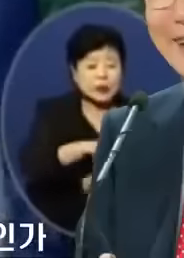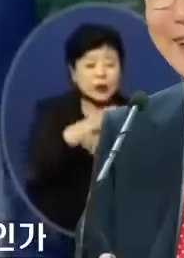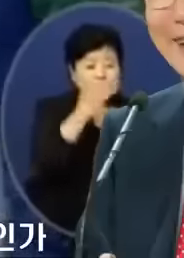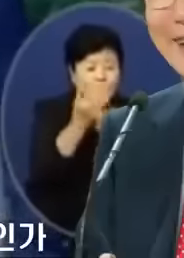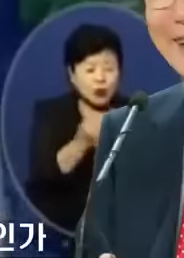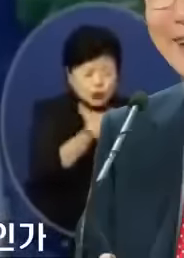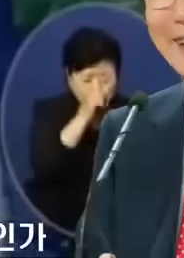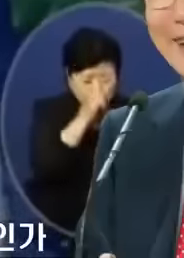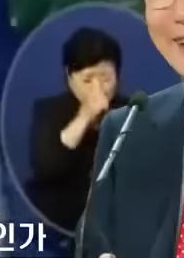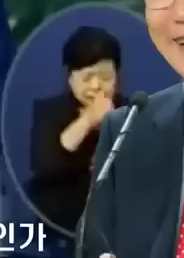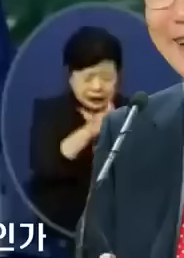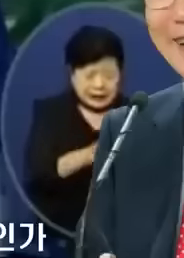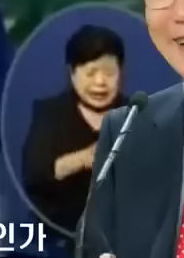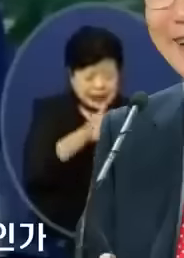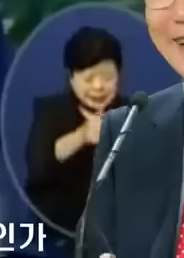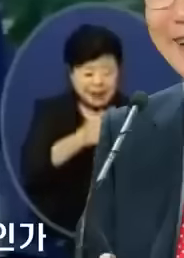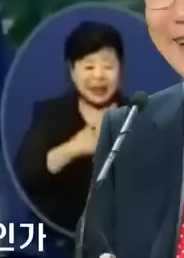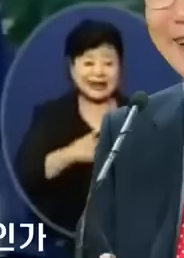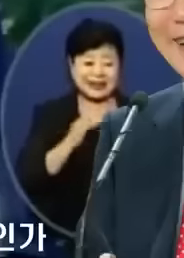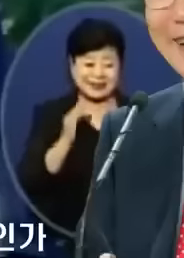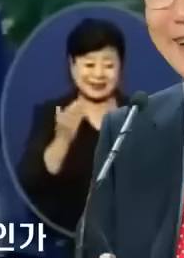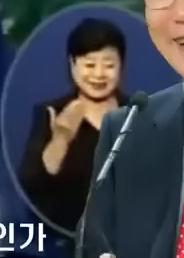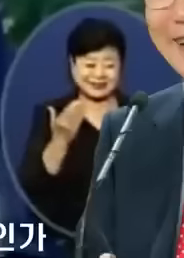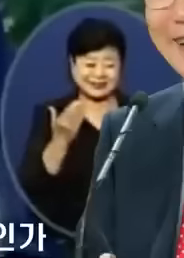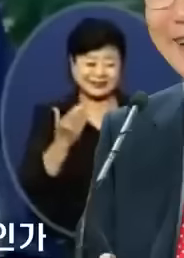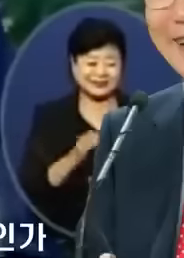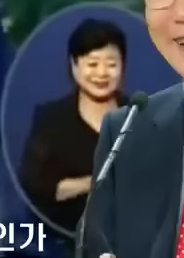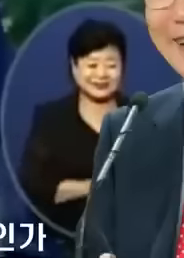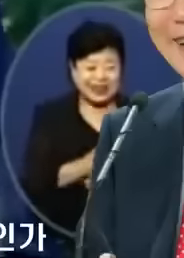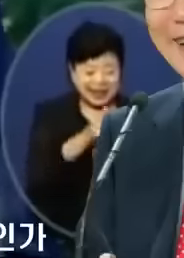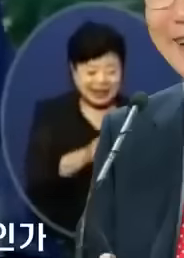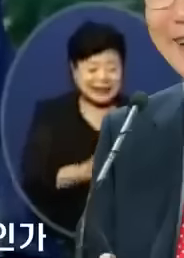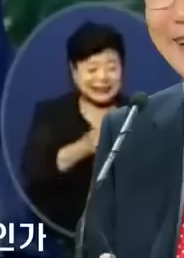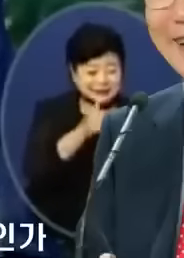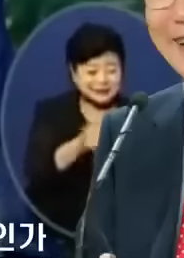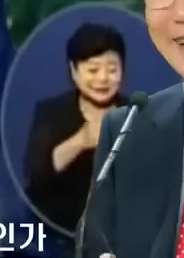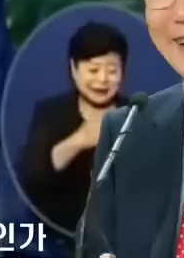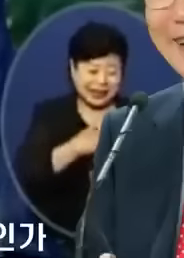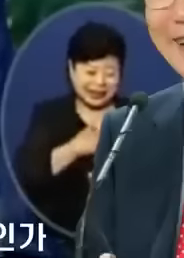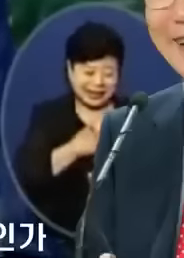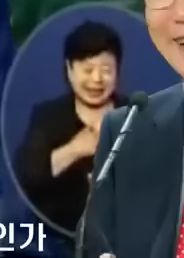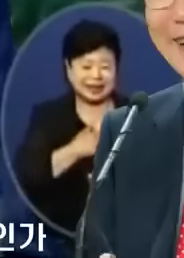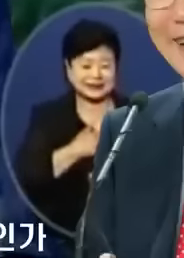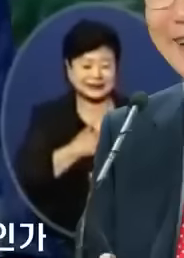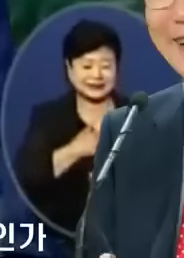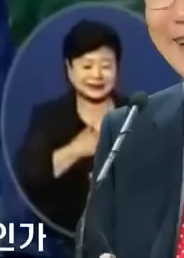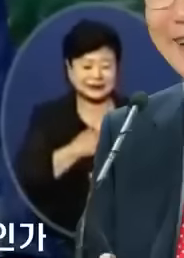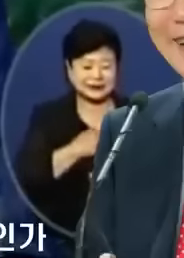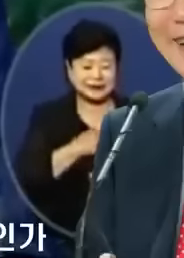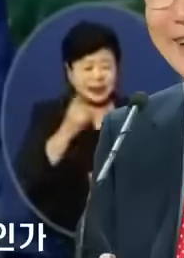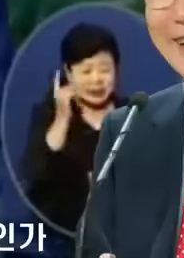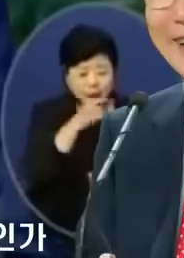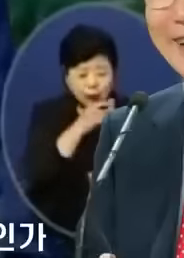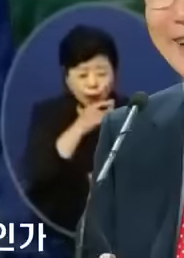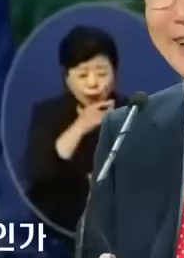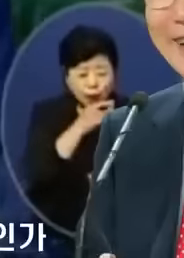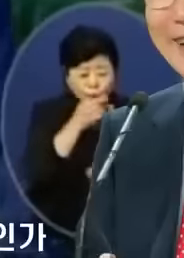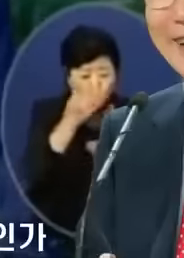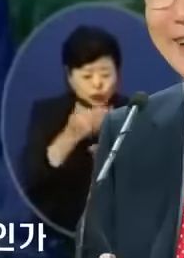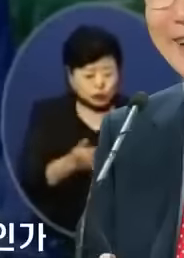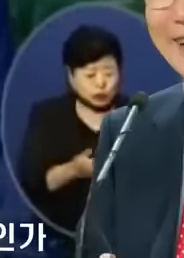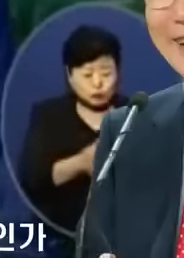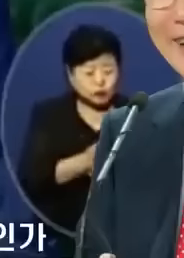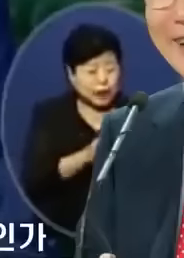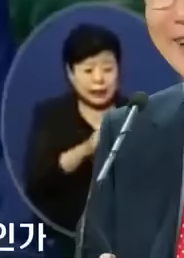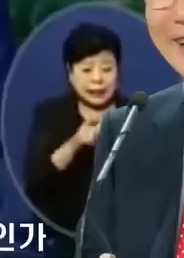절대로 좋은 하나님이라는 것을 알아야 되는 것입니다. 하나님이 내게 안 좋은 것을